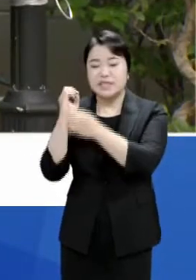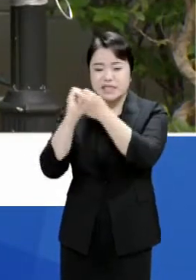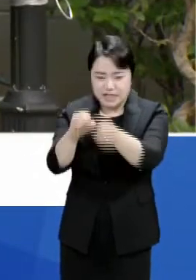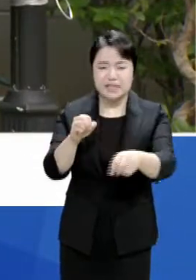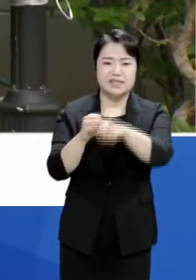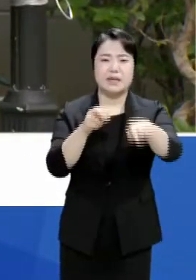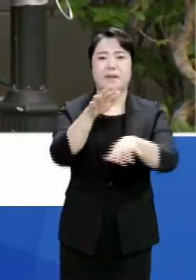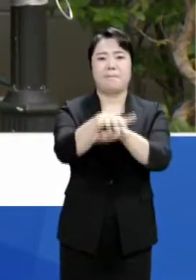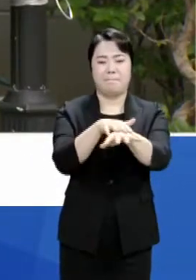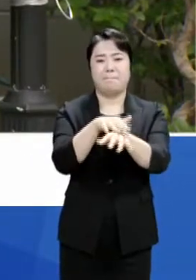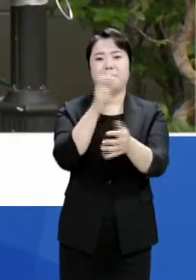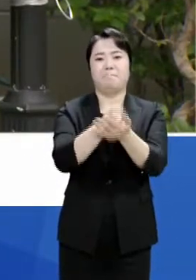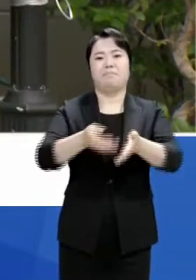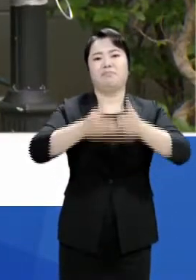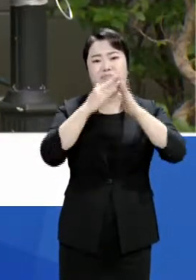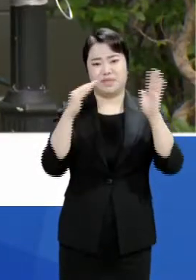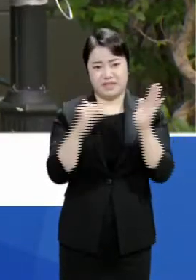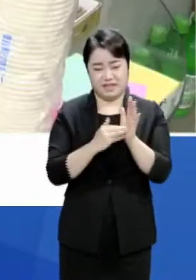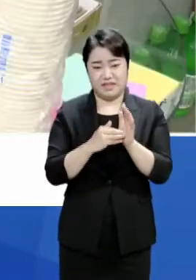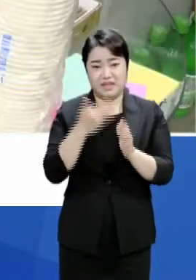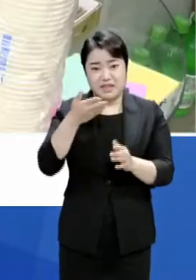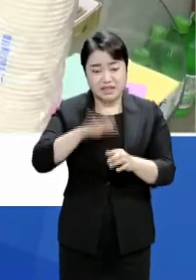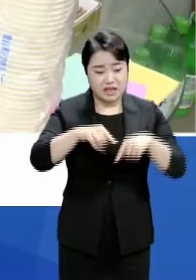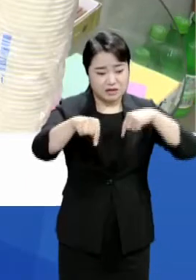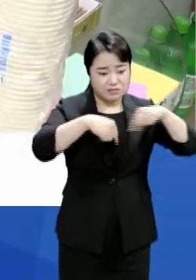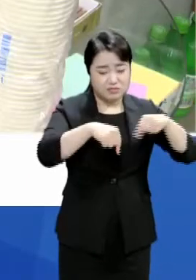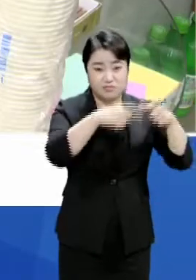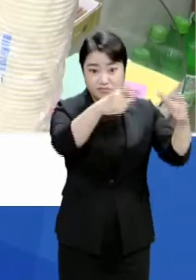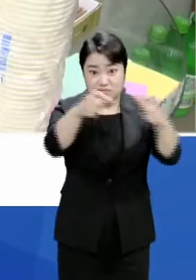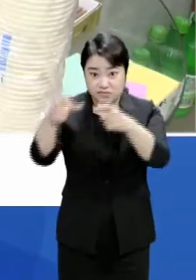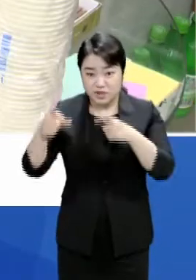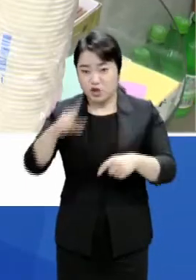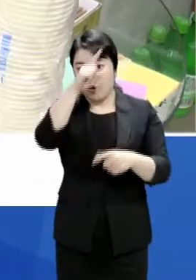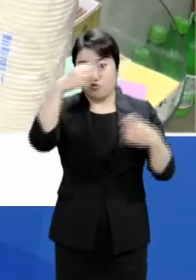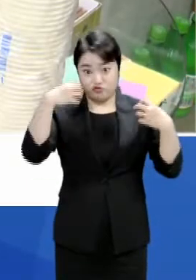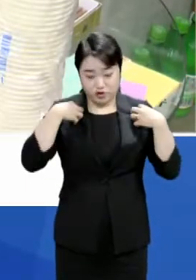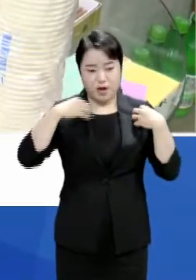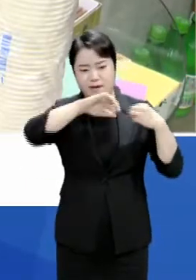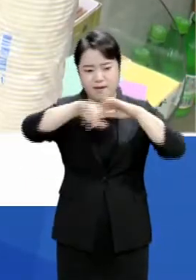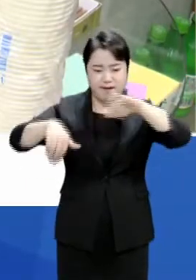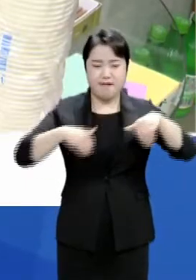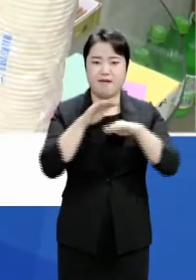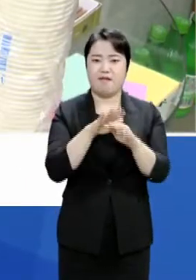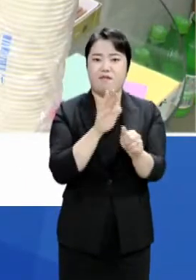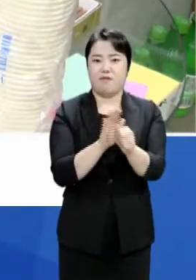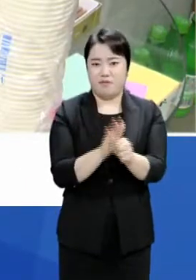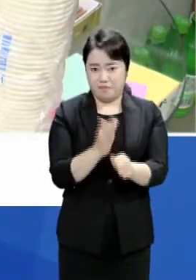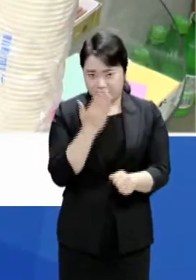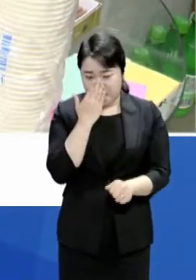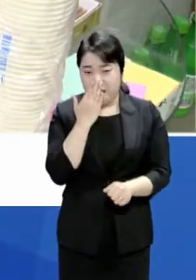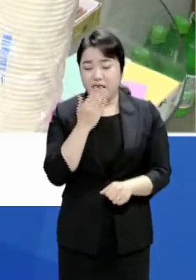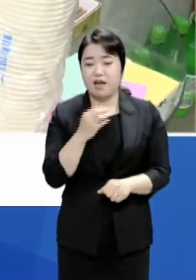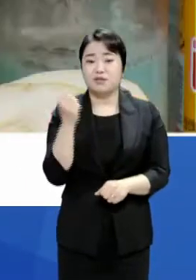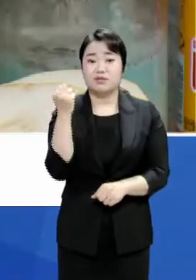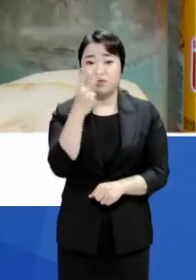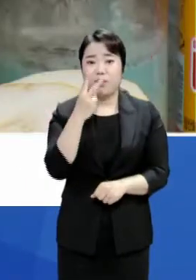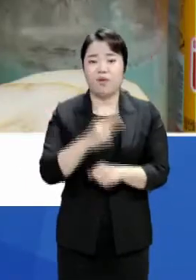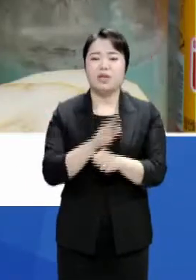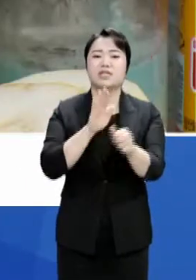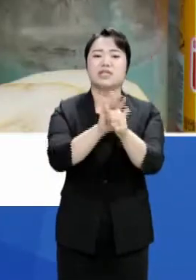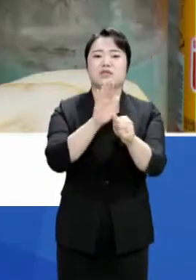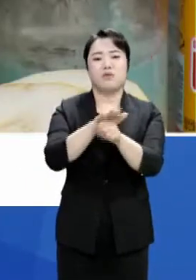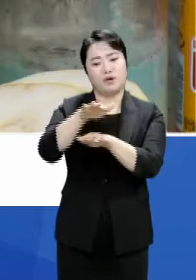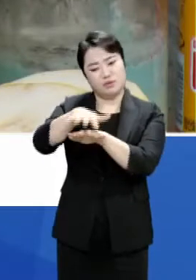일단 조례가 만들어지면 어쨌든 그 자치구, 구청이 개입할 수 있는 근거가 생깁니다. 그리고 여러 가지 이제 지원